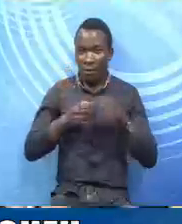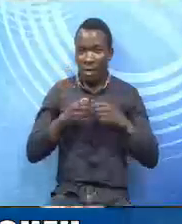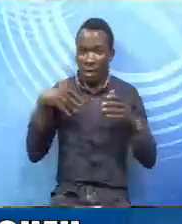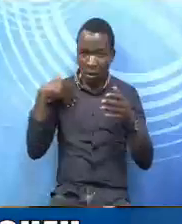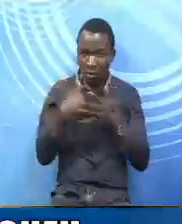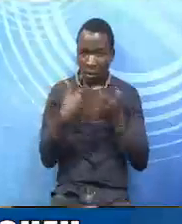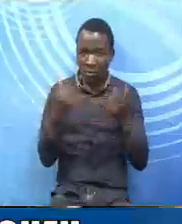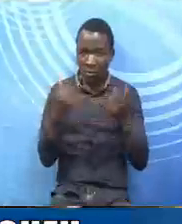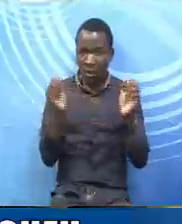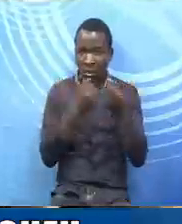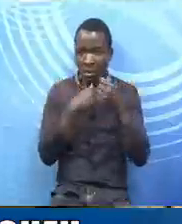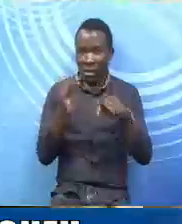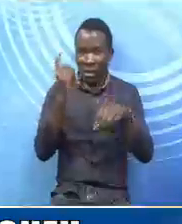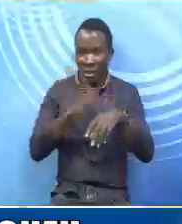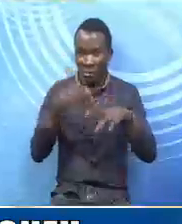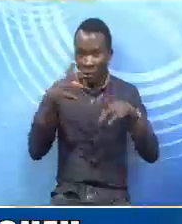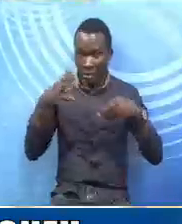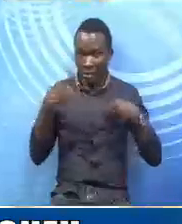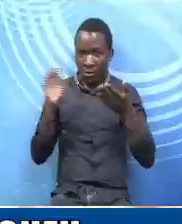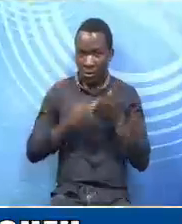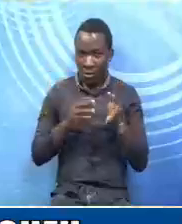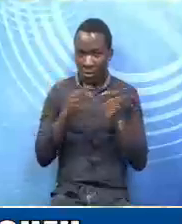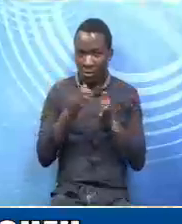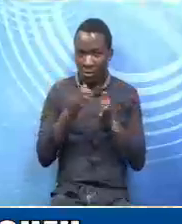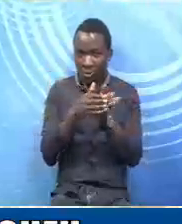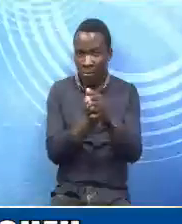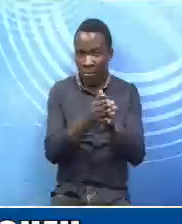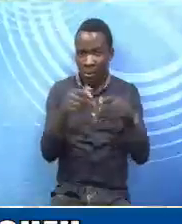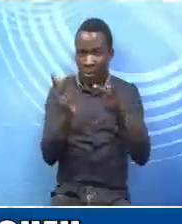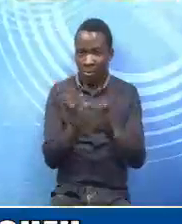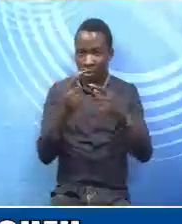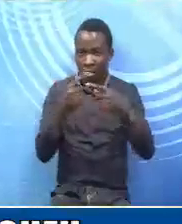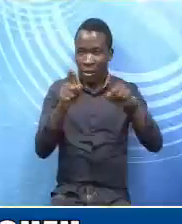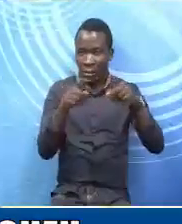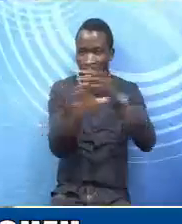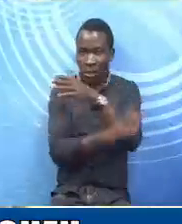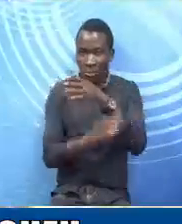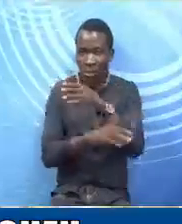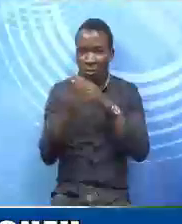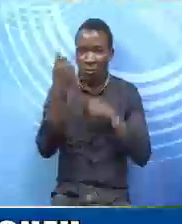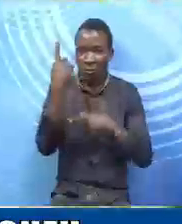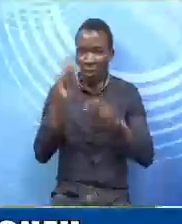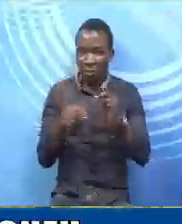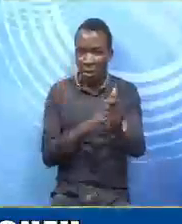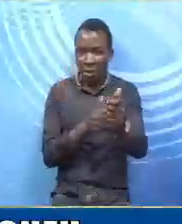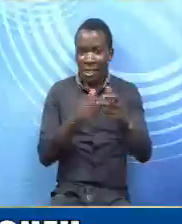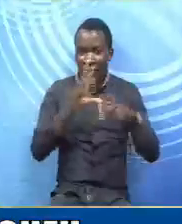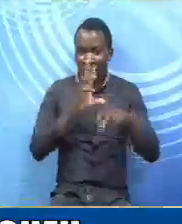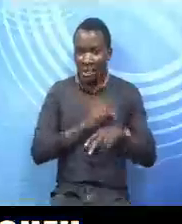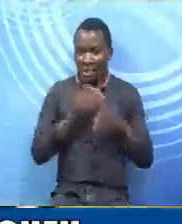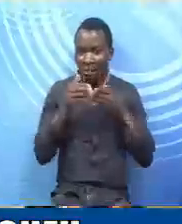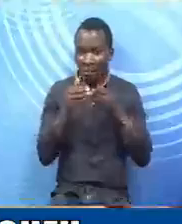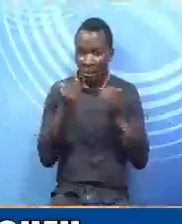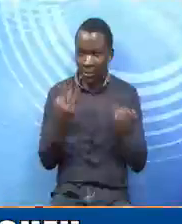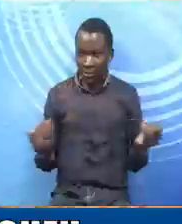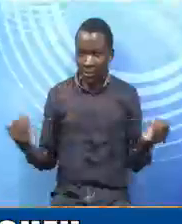bazatwitabira tuzagaruka kuri iyi nkuru hirya no hino mu gihugu hakunze kumvikana abantu benshi bakunze gukurikiranwaho icyaha cyo gusambanya abana bakiri bato